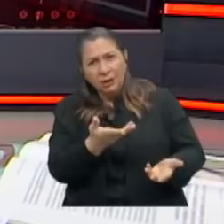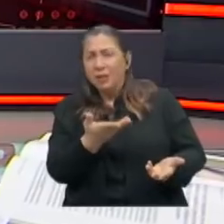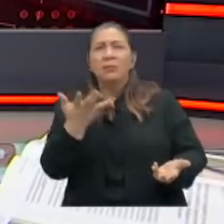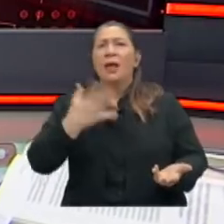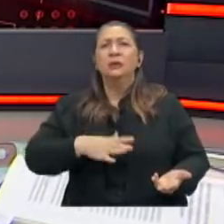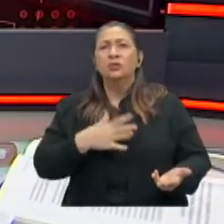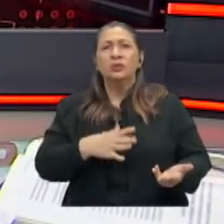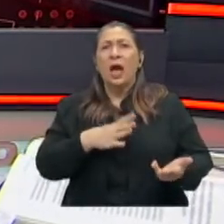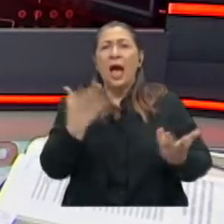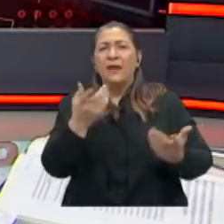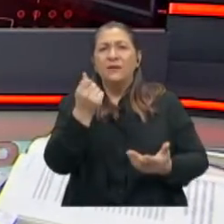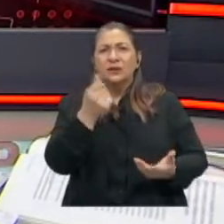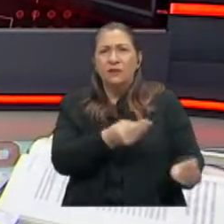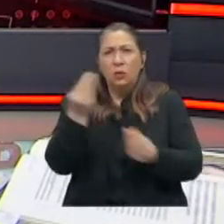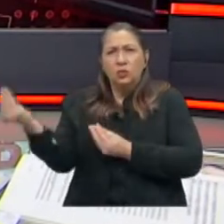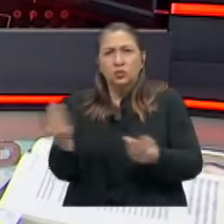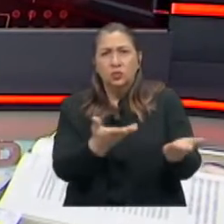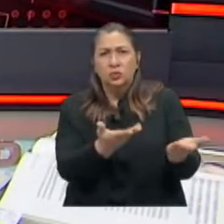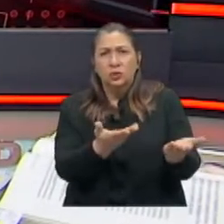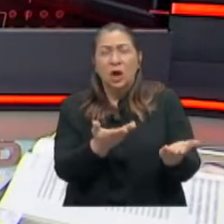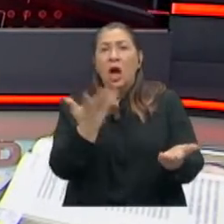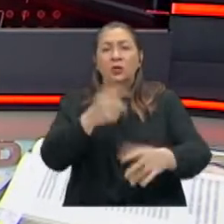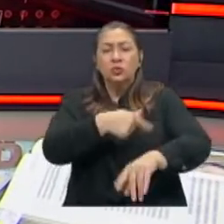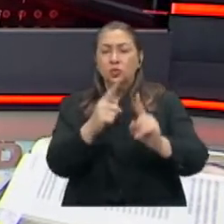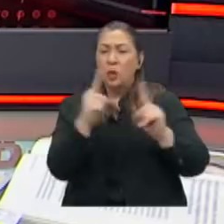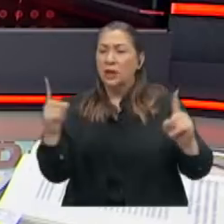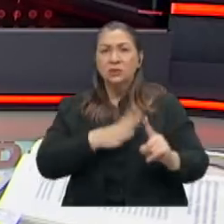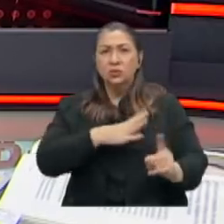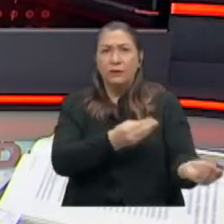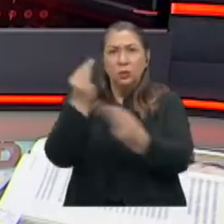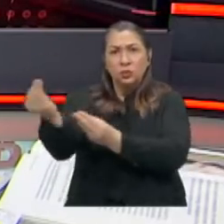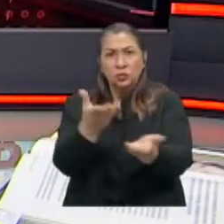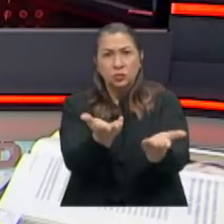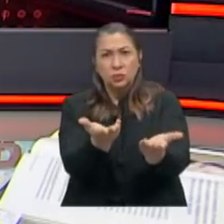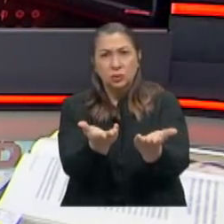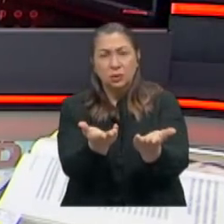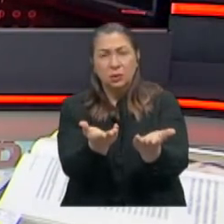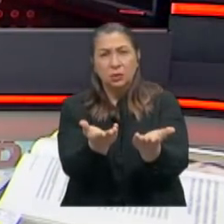Ne istiyorlarsa, hangi fiyattansa veriyorsunuz. Hangi süreyle istiyorlarsa veriyorsunuz.